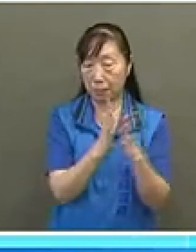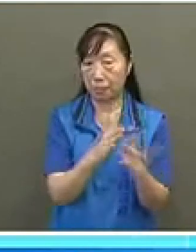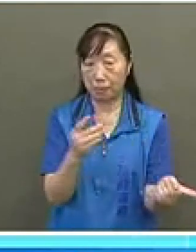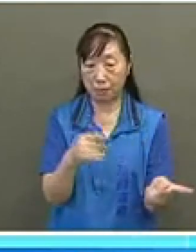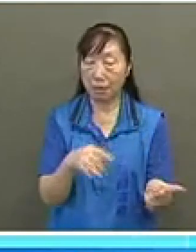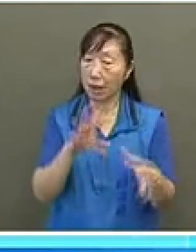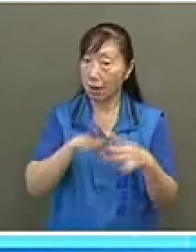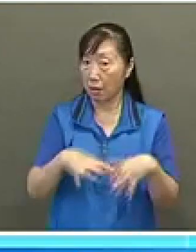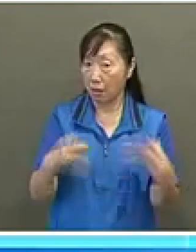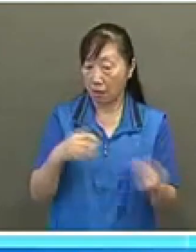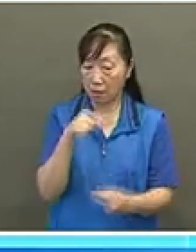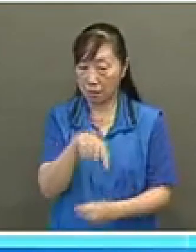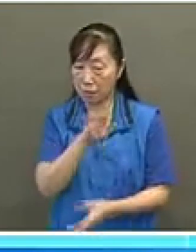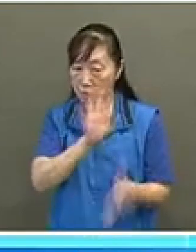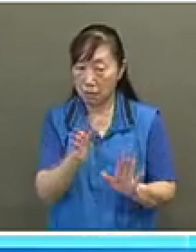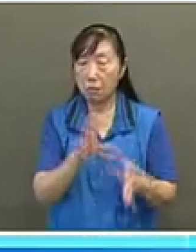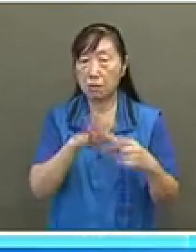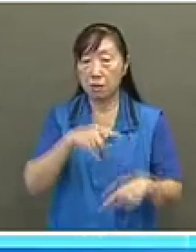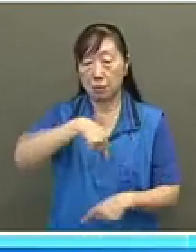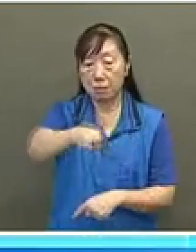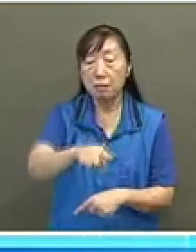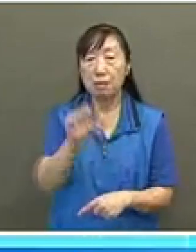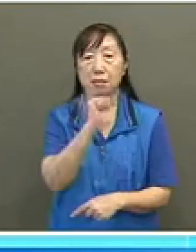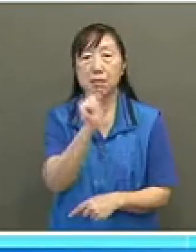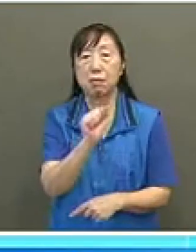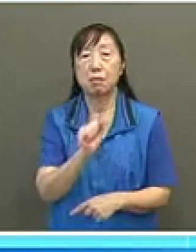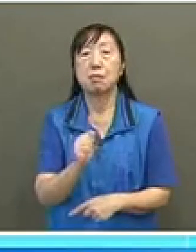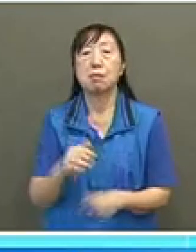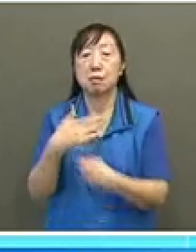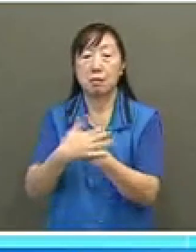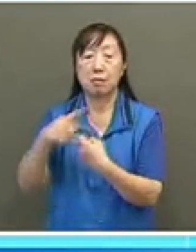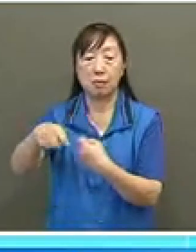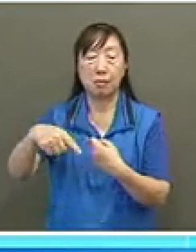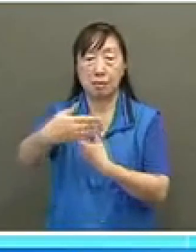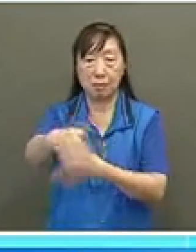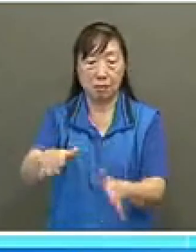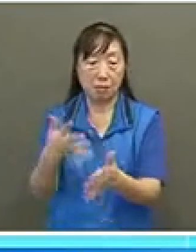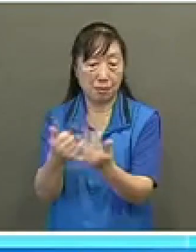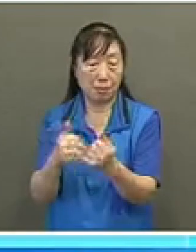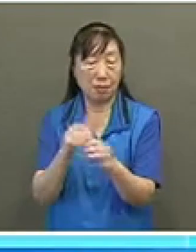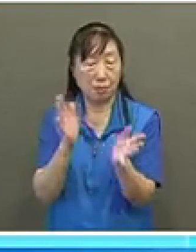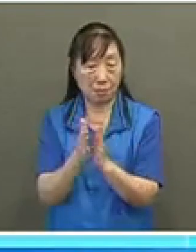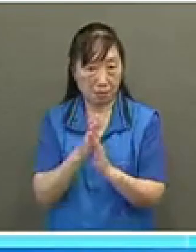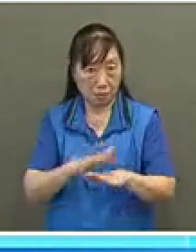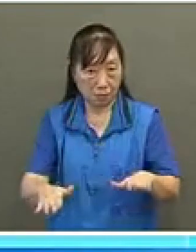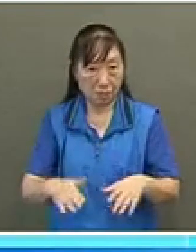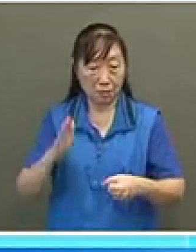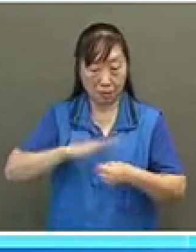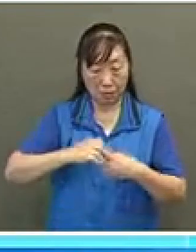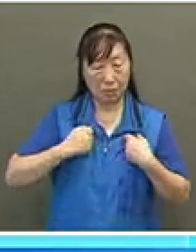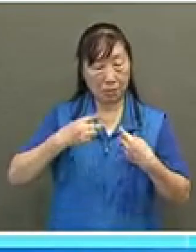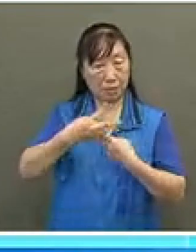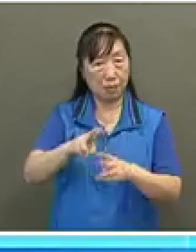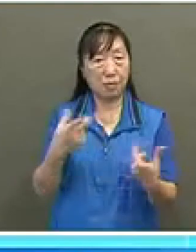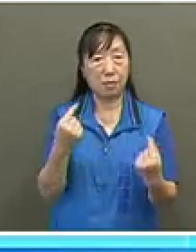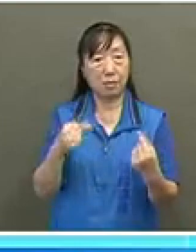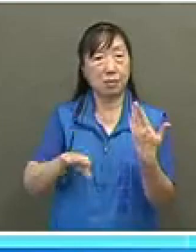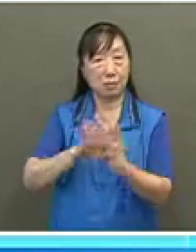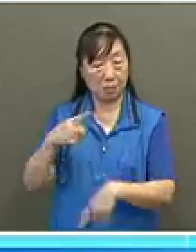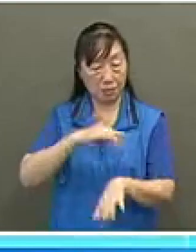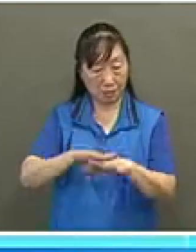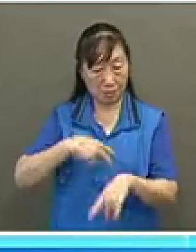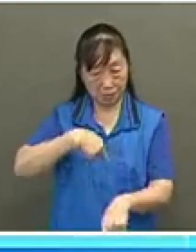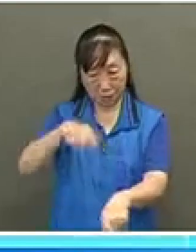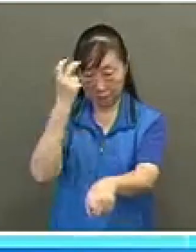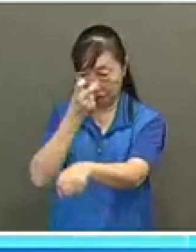全班的学生的安全。至于补习班、幼儿园的防疫专案，我们也密集的来稽查高